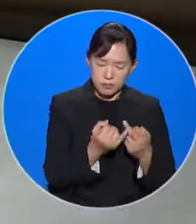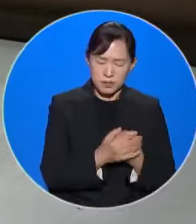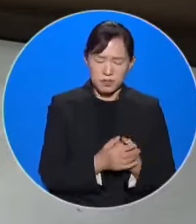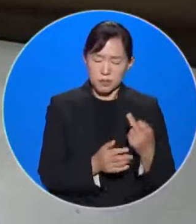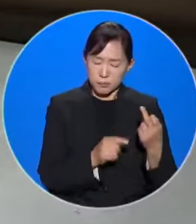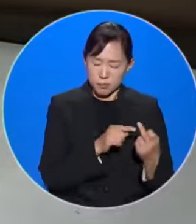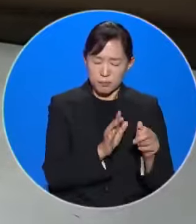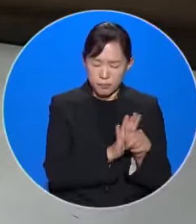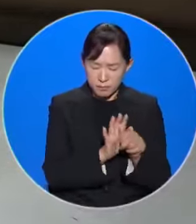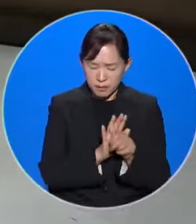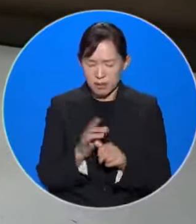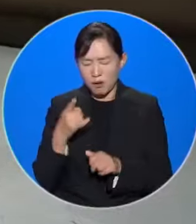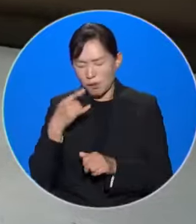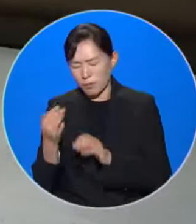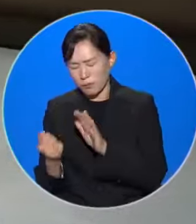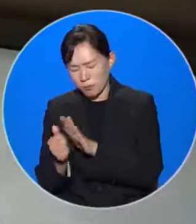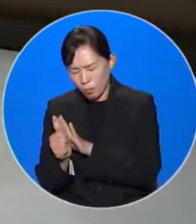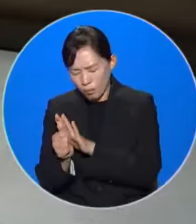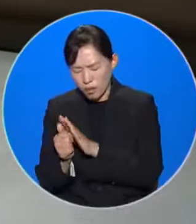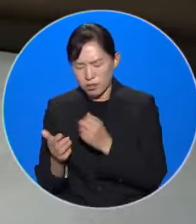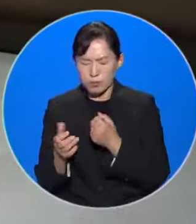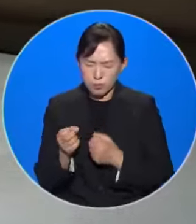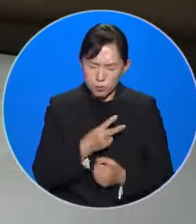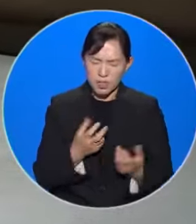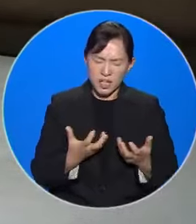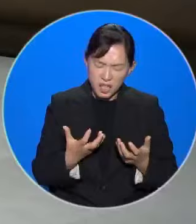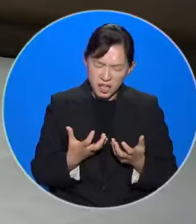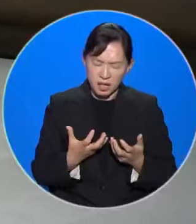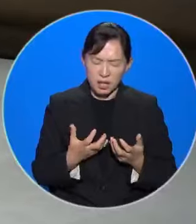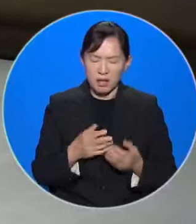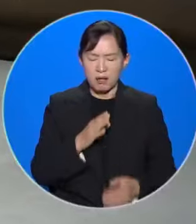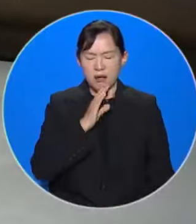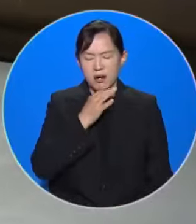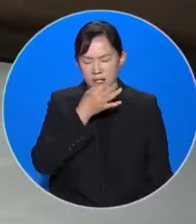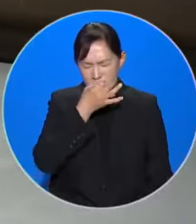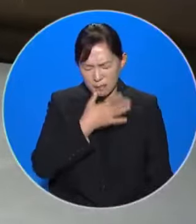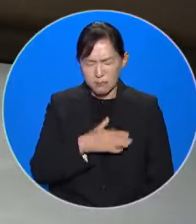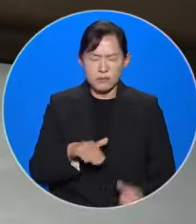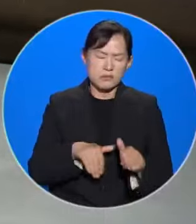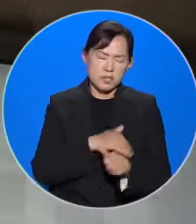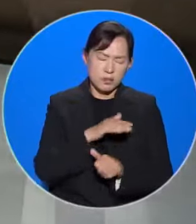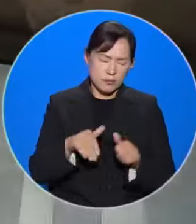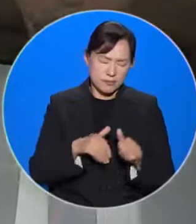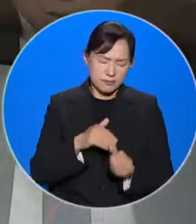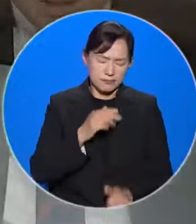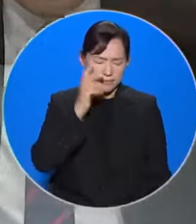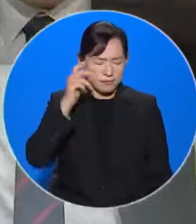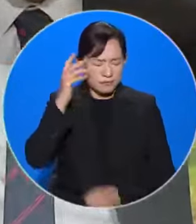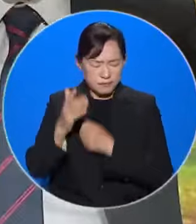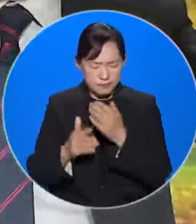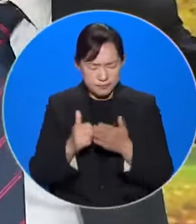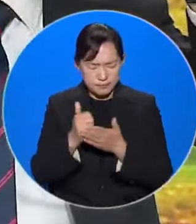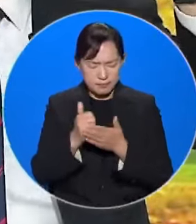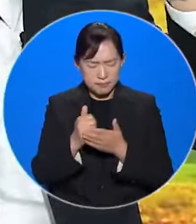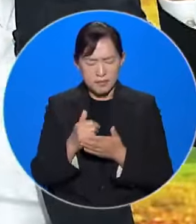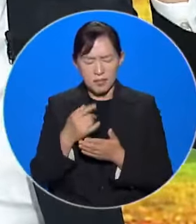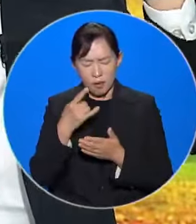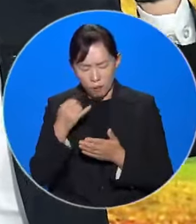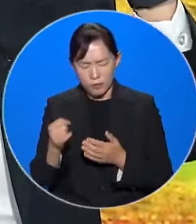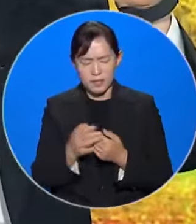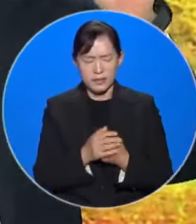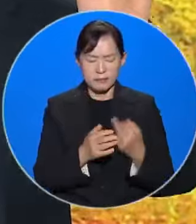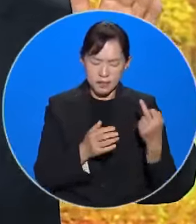어머니도 돌보느라 또 하나님 거기다 직장일까지 아니라 너무나 힘든 가운데 있습니다. 성령 하나님 아버지 우리 어머님